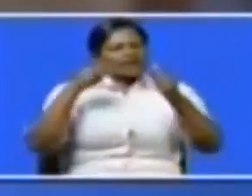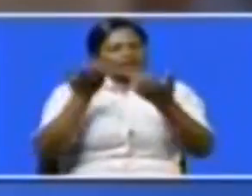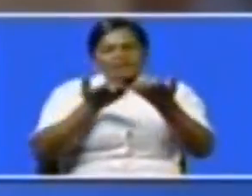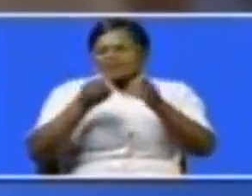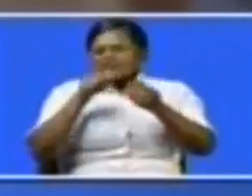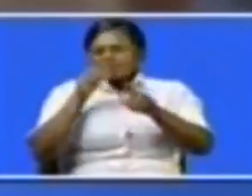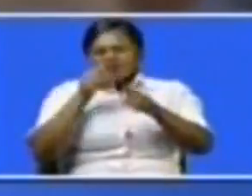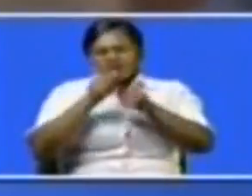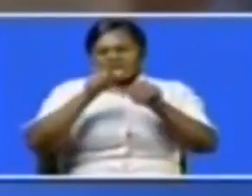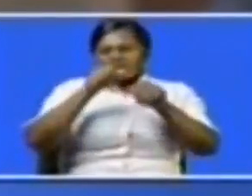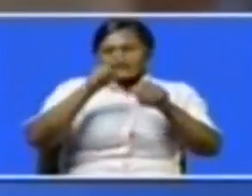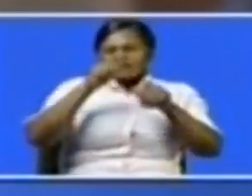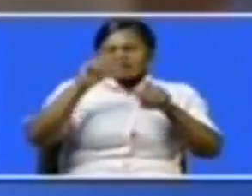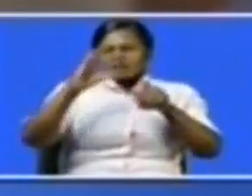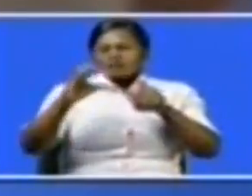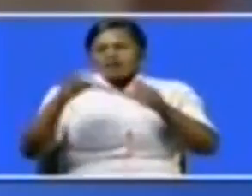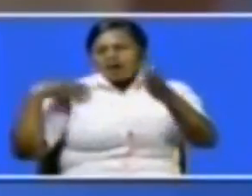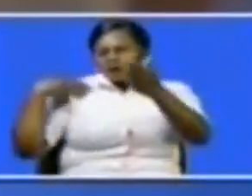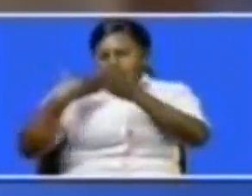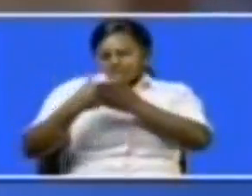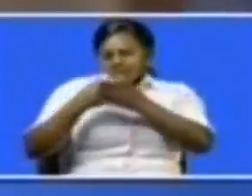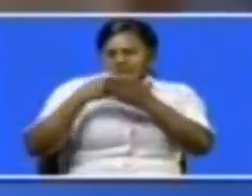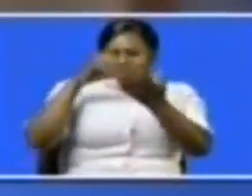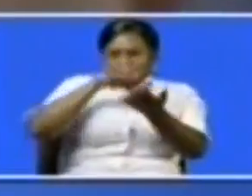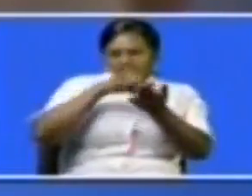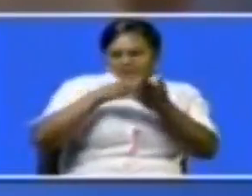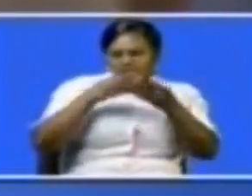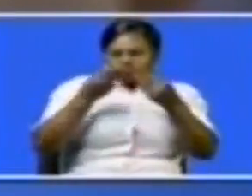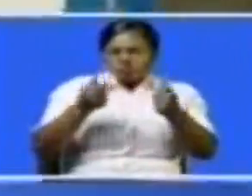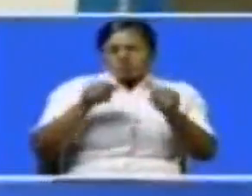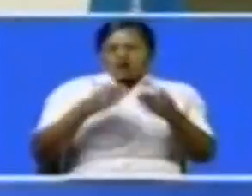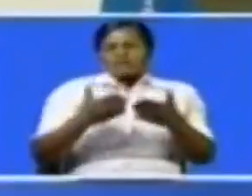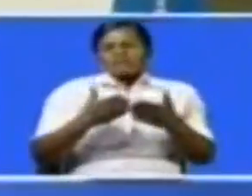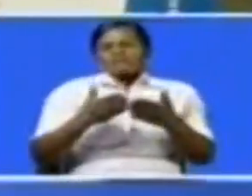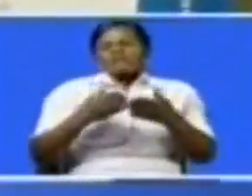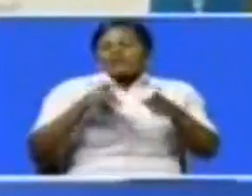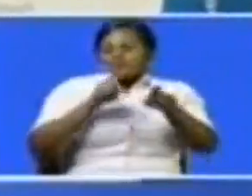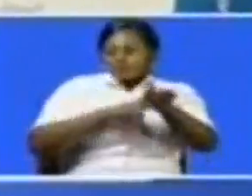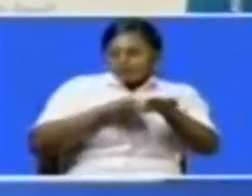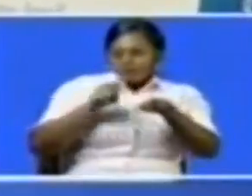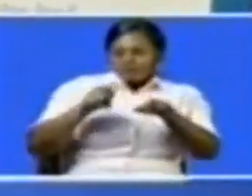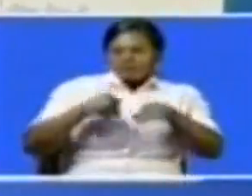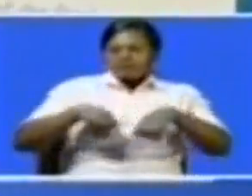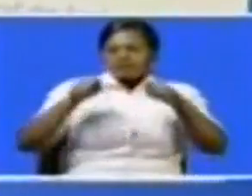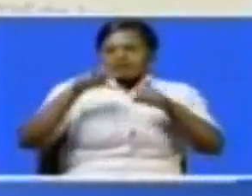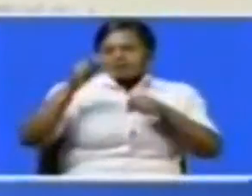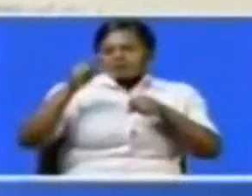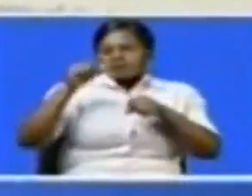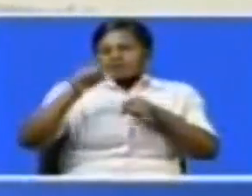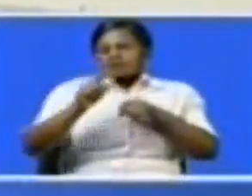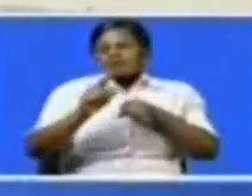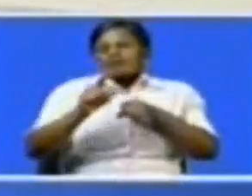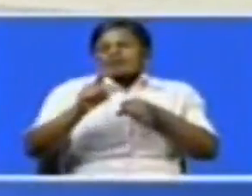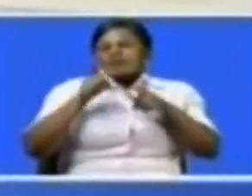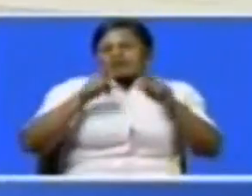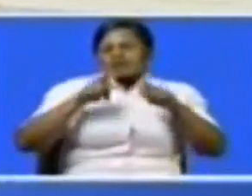zozote kwa niaba ya tume ya ardhi hadi uamuzi kuhusu kesi inayomwandama utolewe. Na ingawa naibu wa mwenyekiti Abigail Mbaka ya Mukolwe